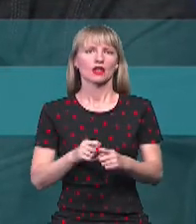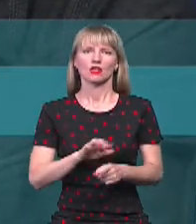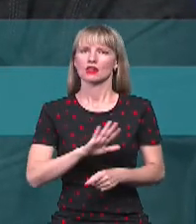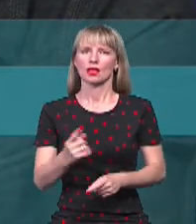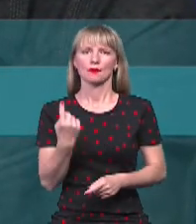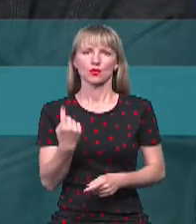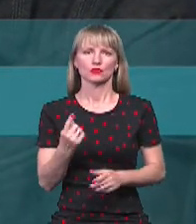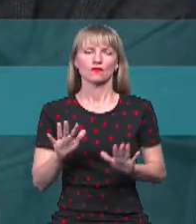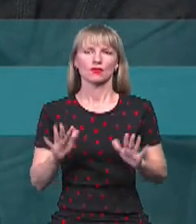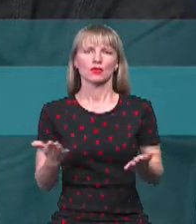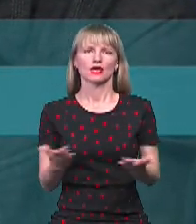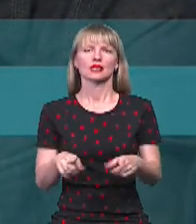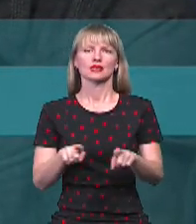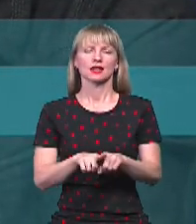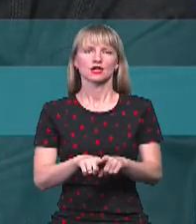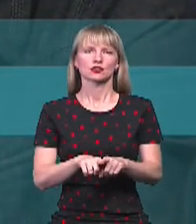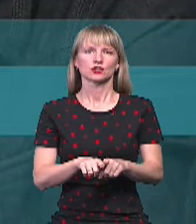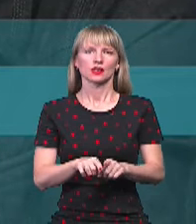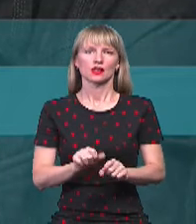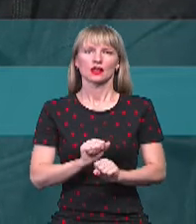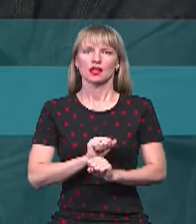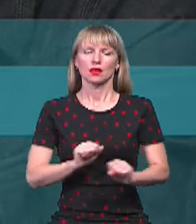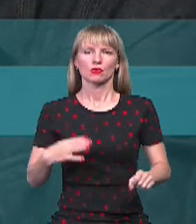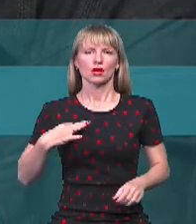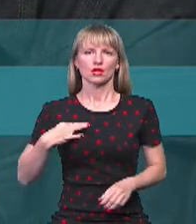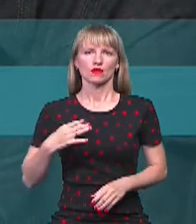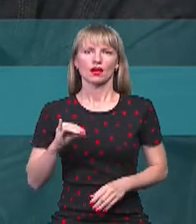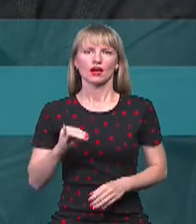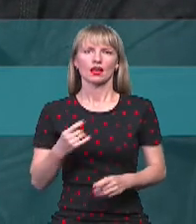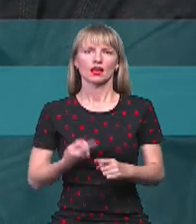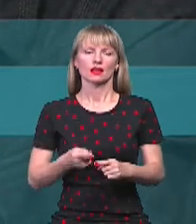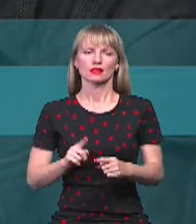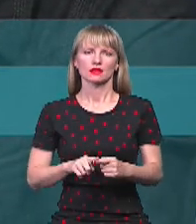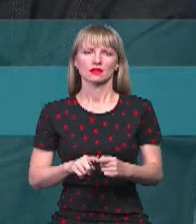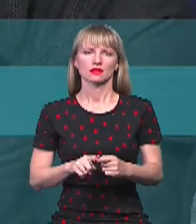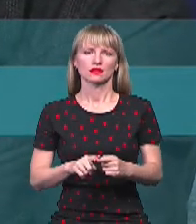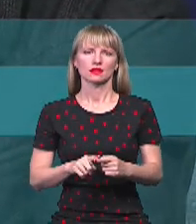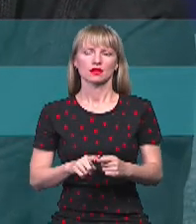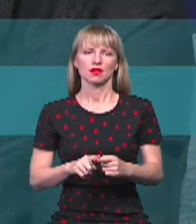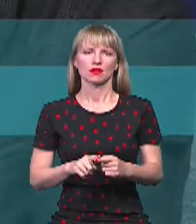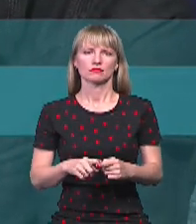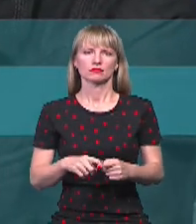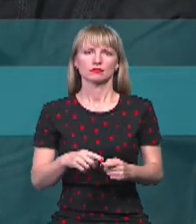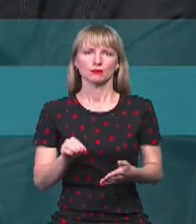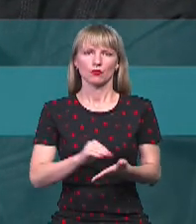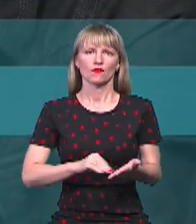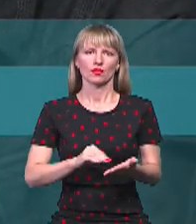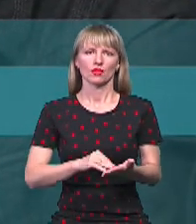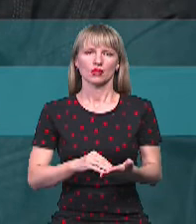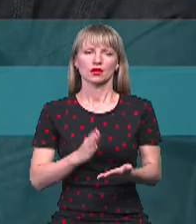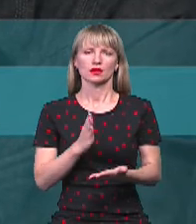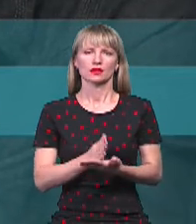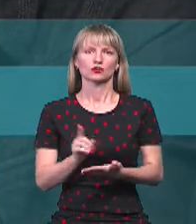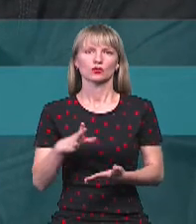поодинокі випадки, які теж не можна ігнорувати, але що це, ну, так би мовити, тенденція. Йшлося бо про те,